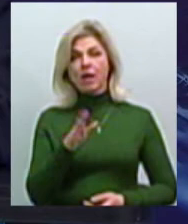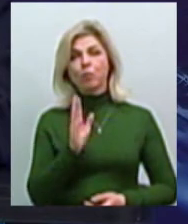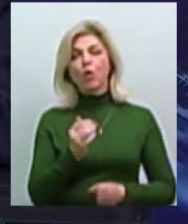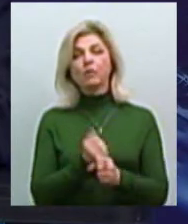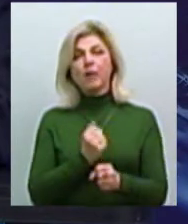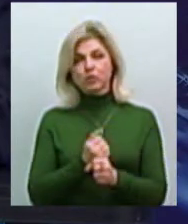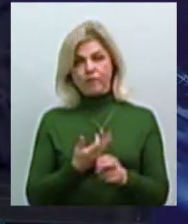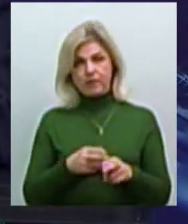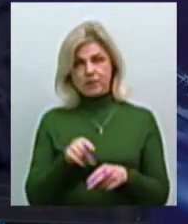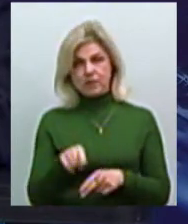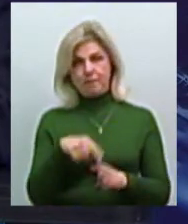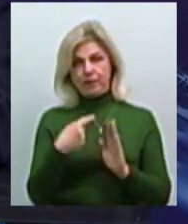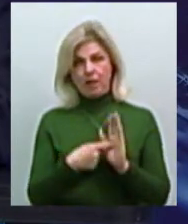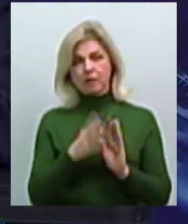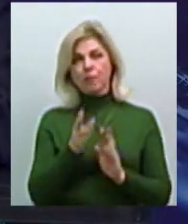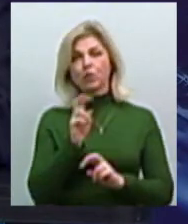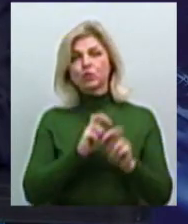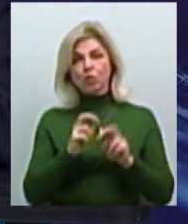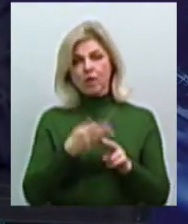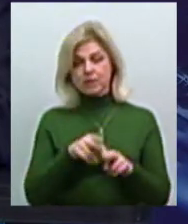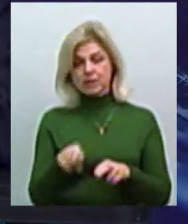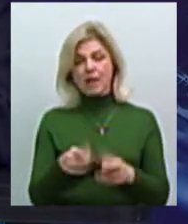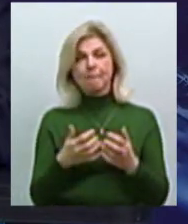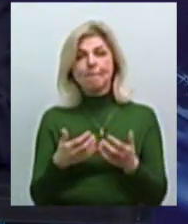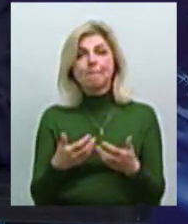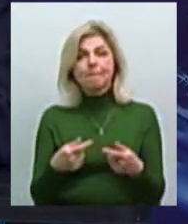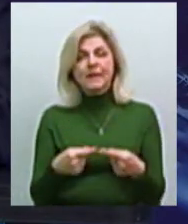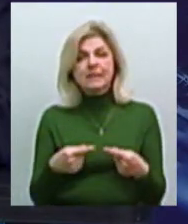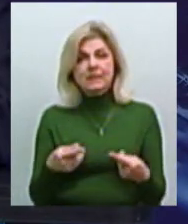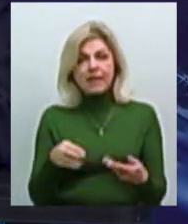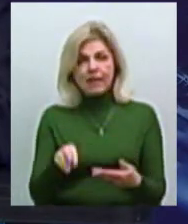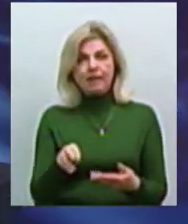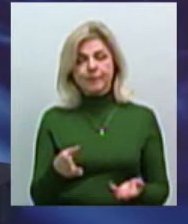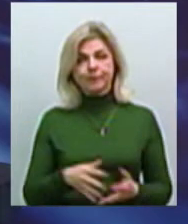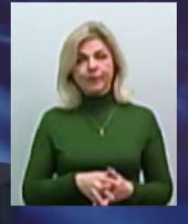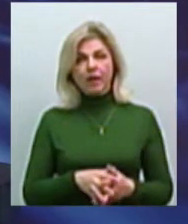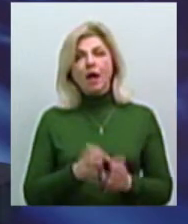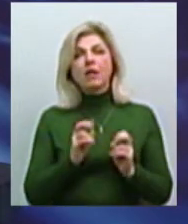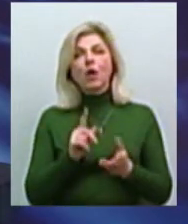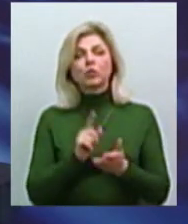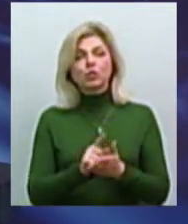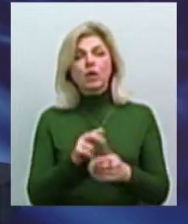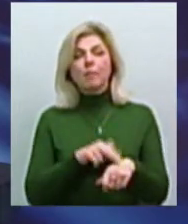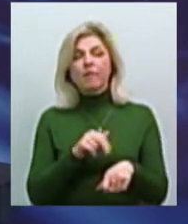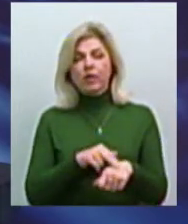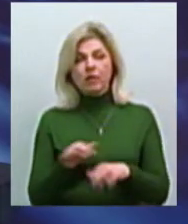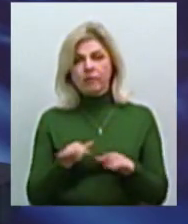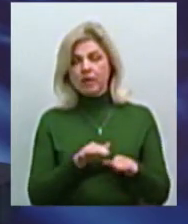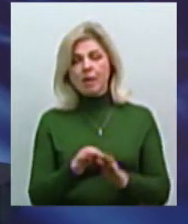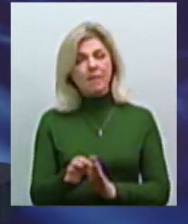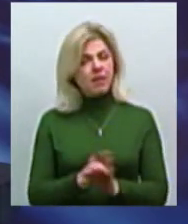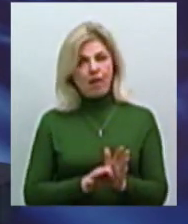відпрацьовувати це питання і шукати цей пристрій. А як мають реагувати правоохоронці та рятувальники? Миттєво.